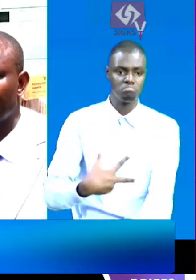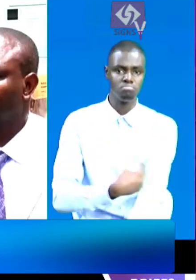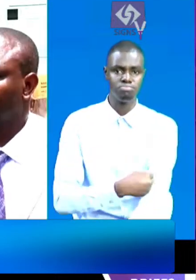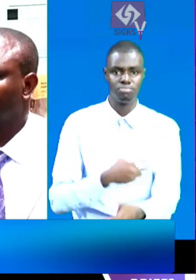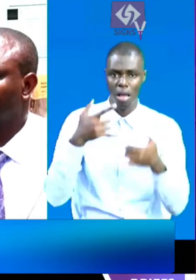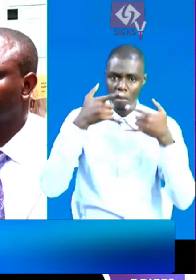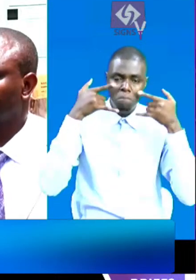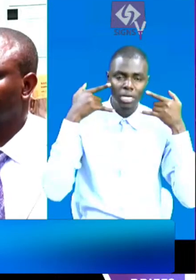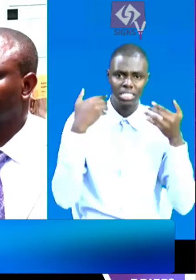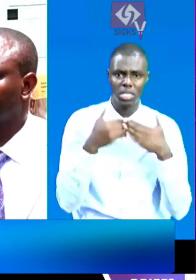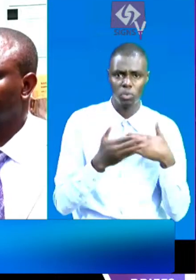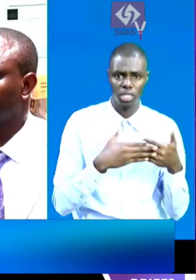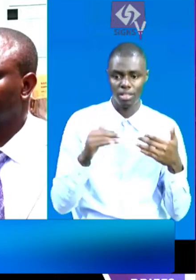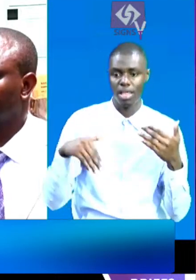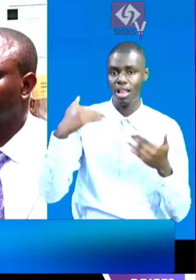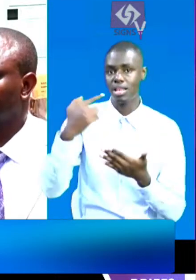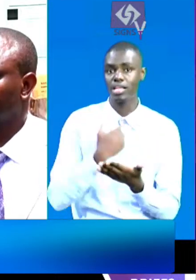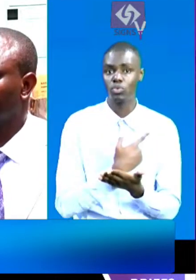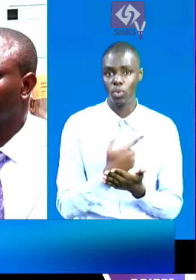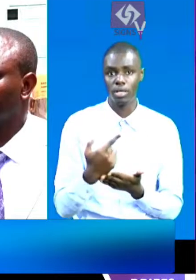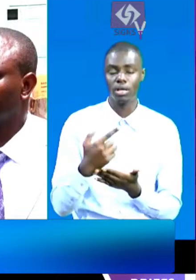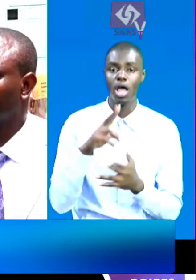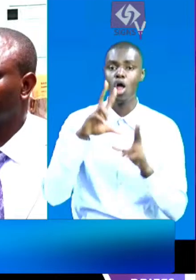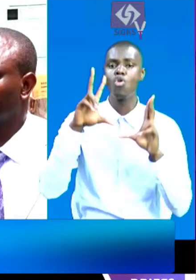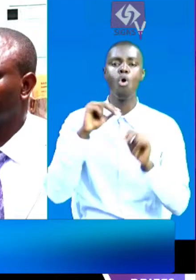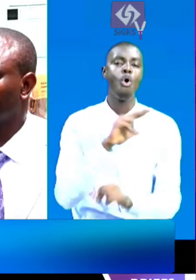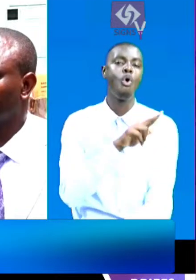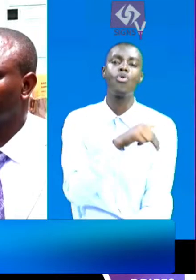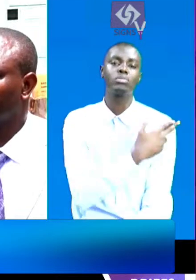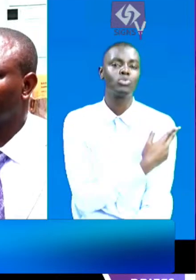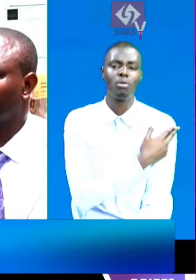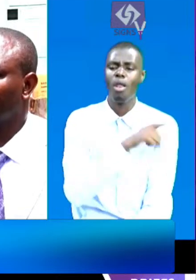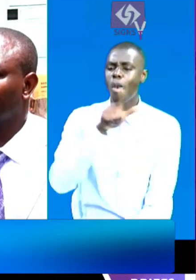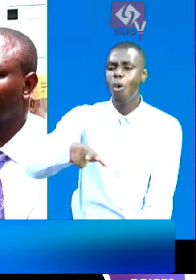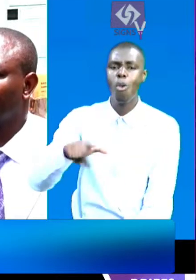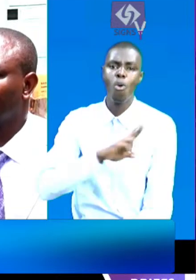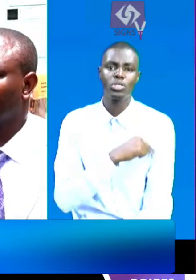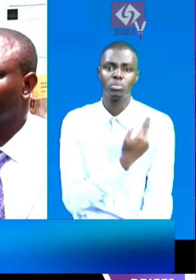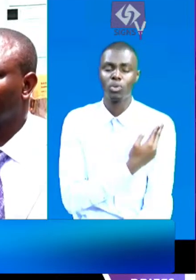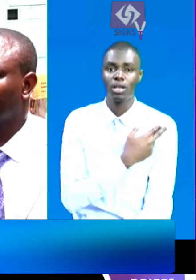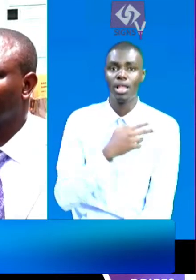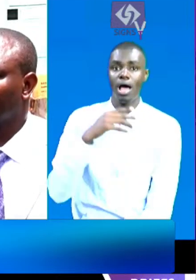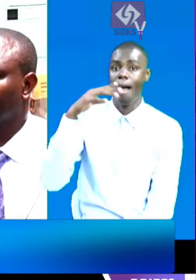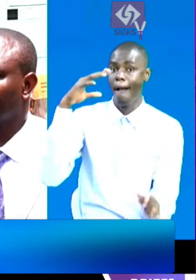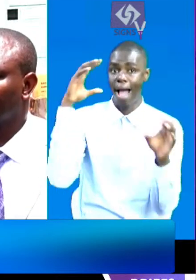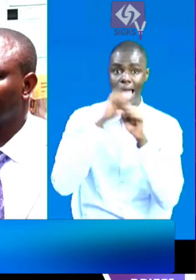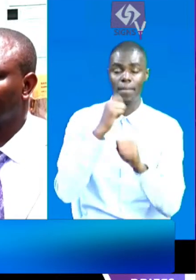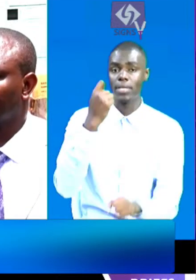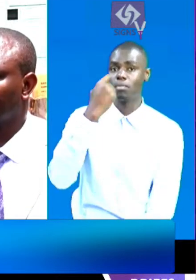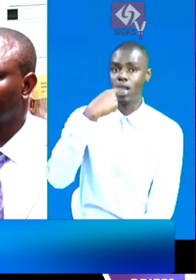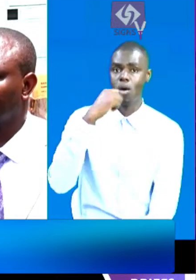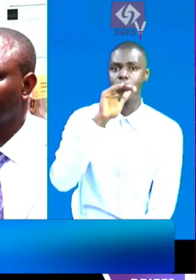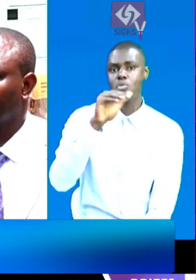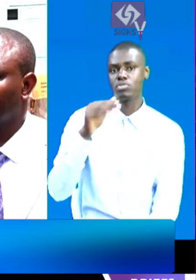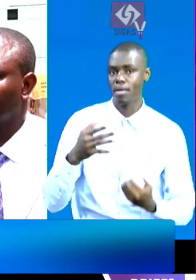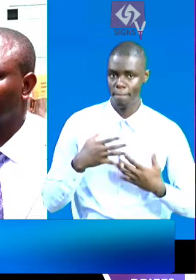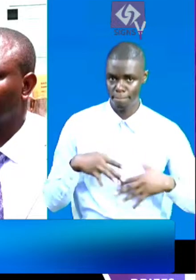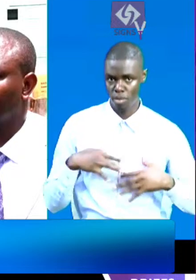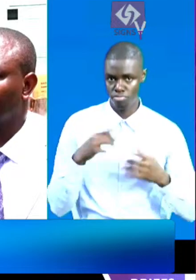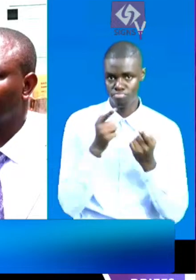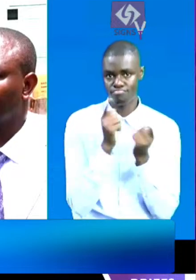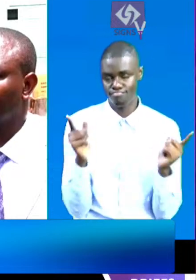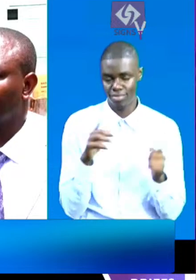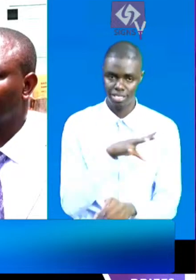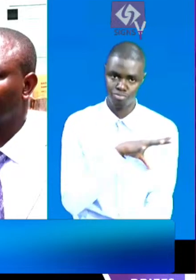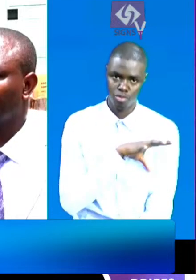hizo. Wiki ijayo hakuna hospitali yote hata ile ya pale chini ambayo itakuwa na mandawa. Kwa hivyo naomba watu wetu wananchi